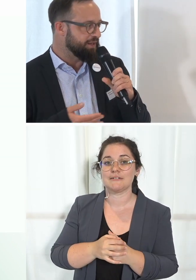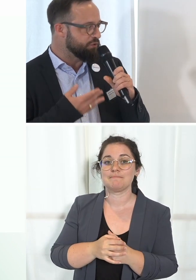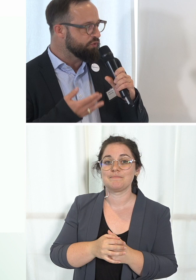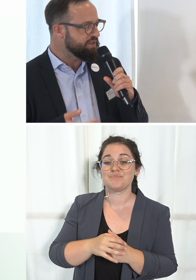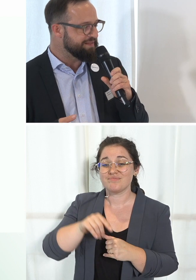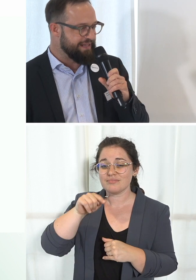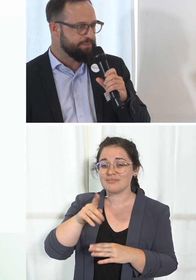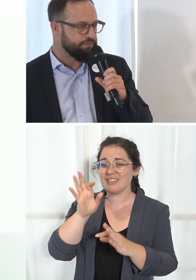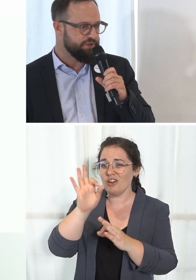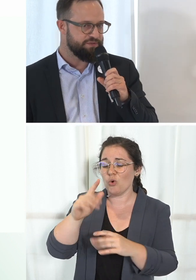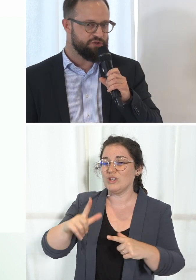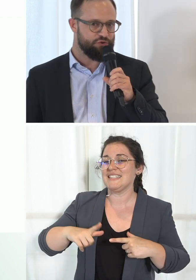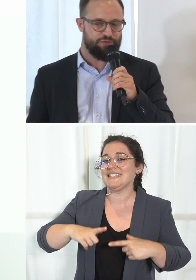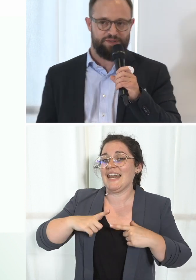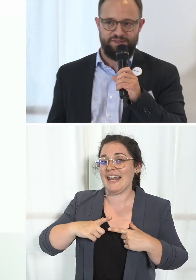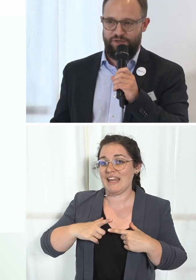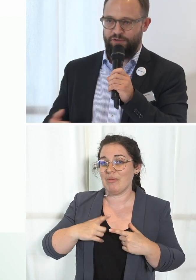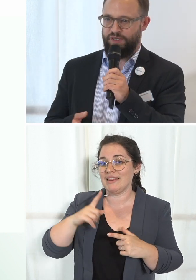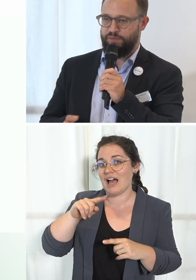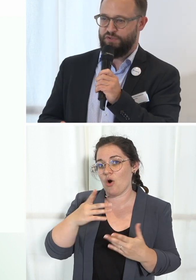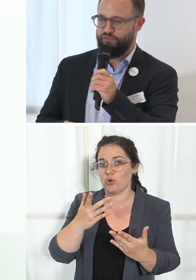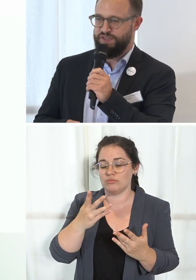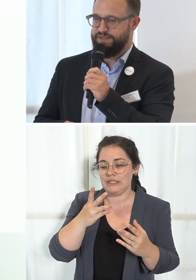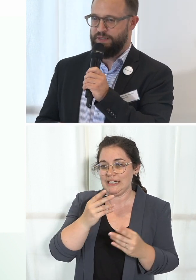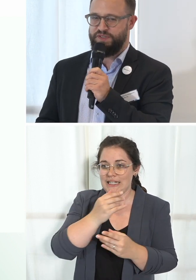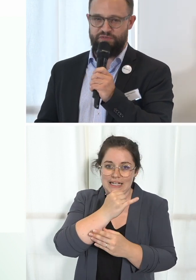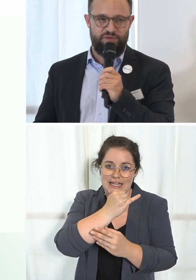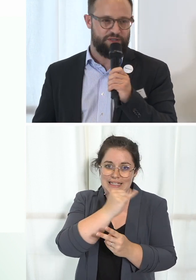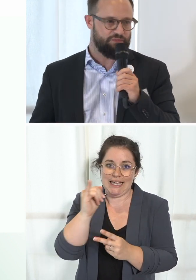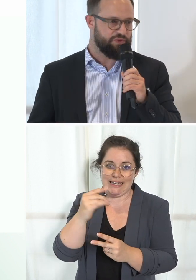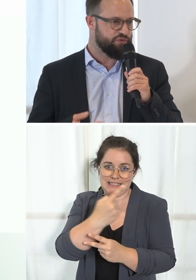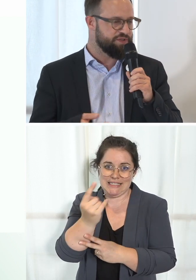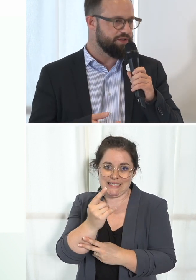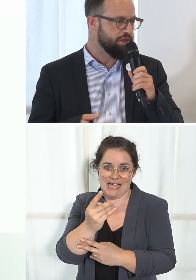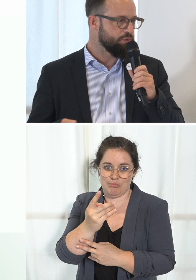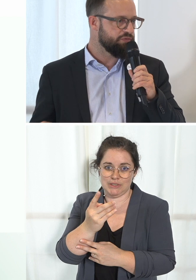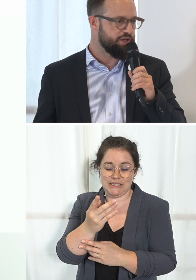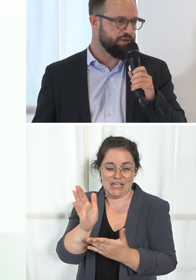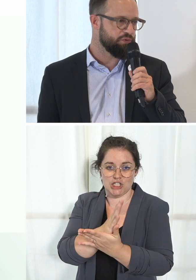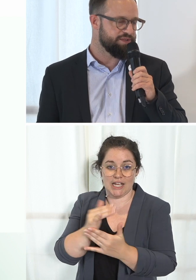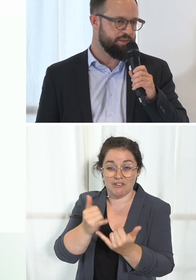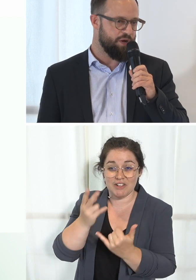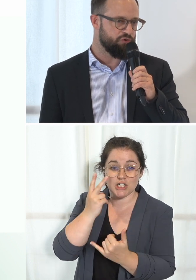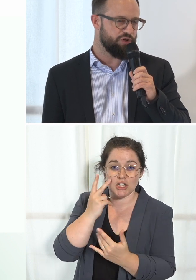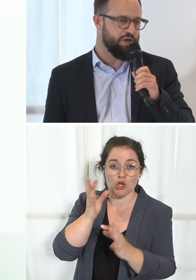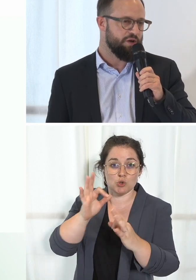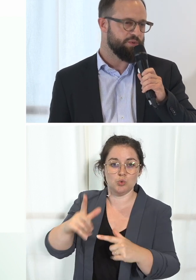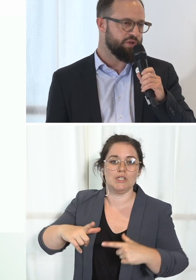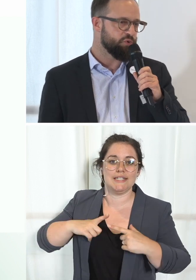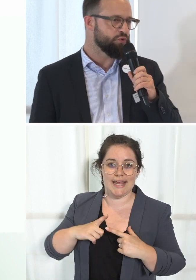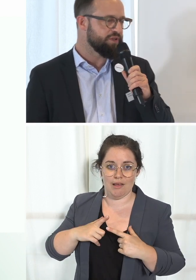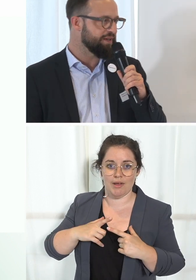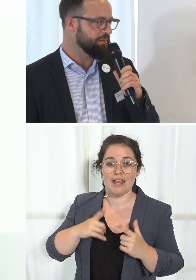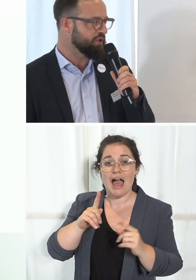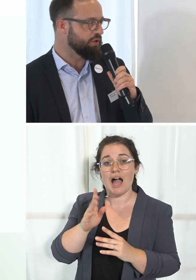Denn so ein gutes Leben ist so ein Stück weit, das kann eh nur jede Person für sich selbst definieren, wie für sie oder für ihn ein gutes Leben ausschaut. Aber zu